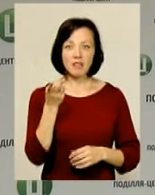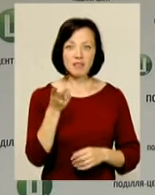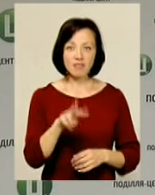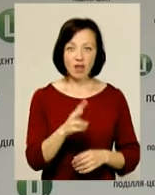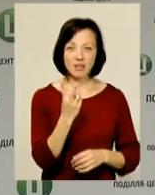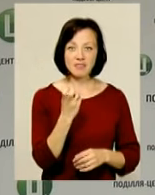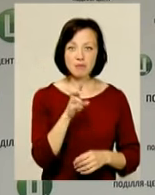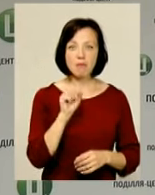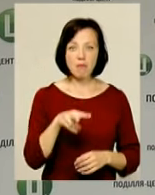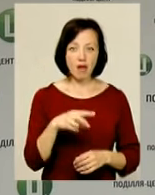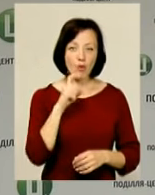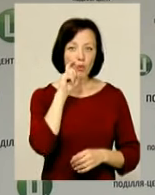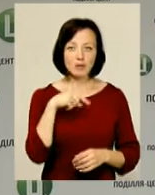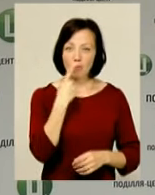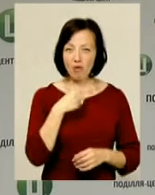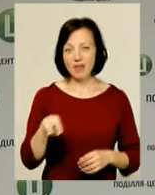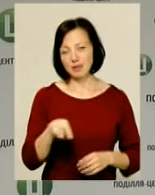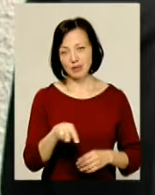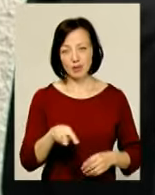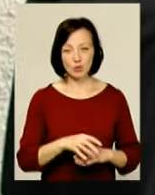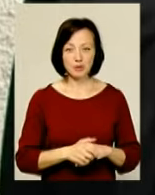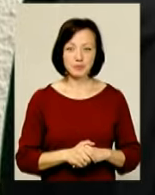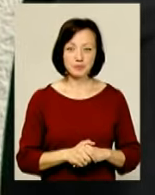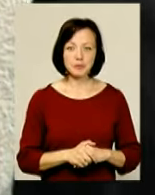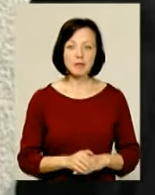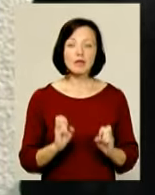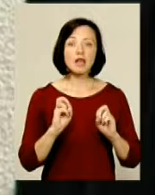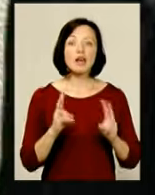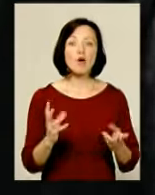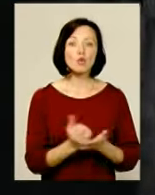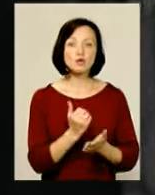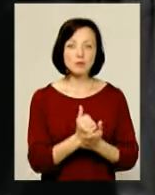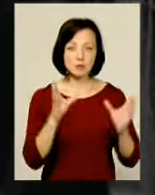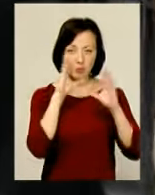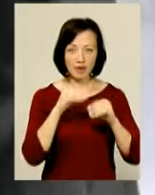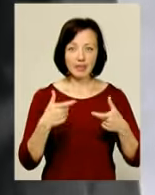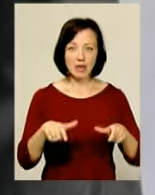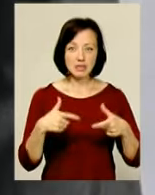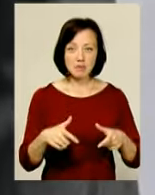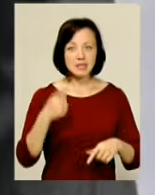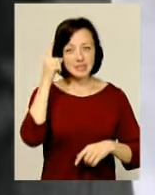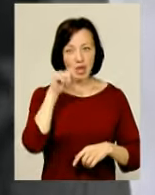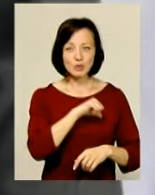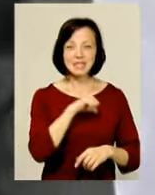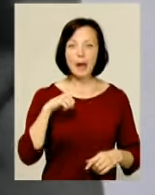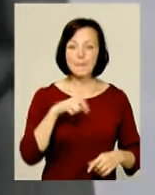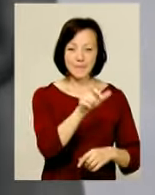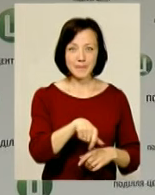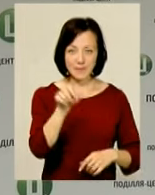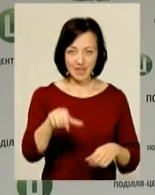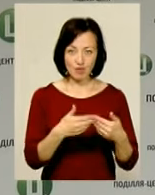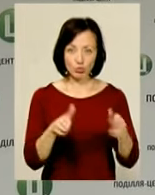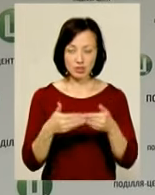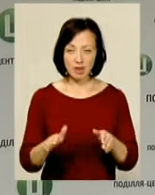-бальники з української мови та літератури. Наскільки успішно впоралися із тестами, знають лише самі абітурієнти.